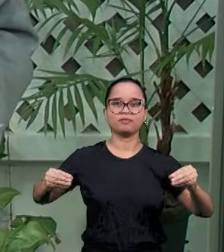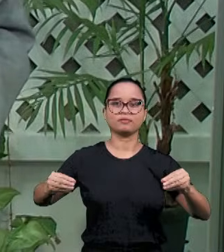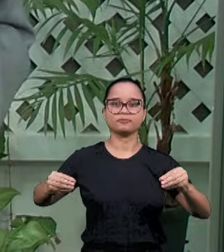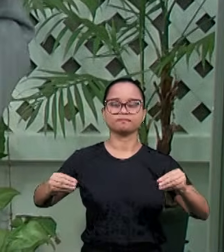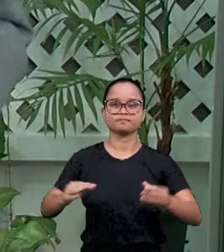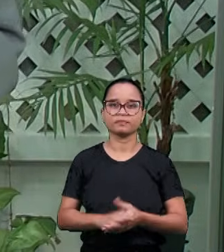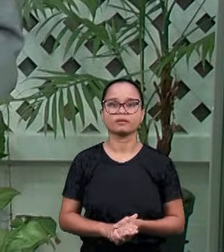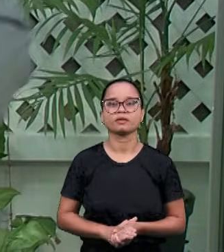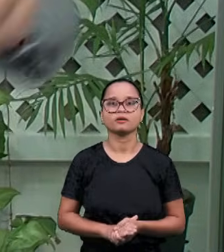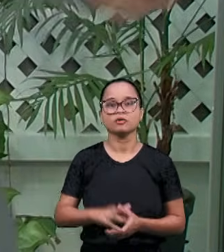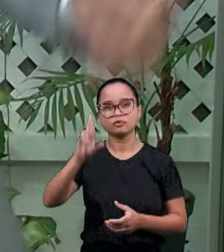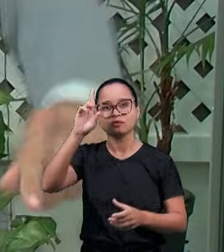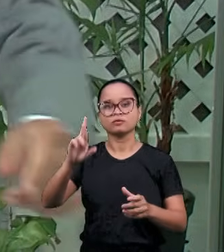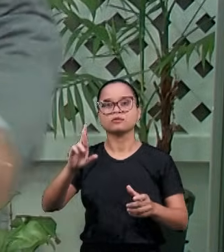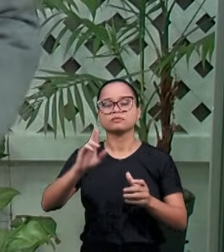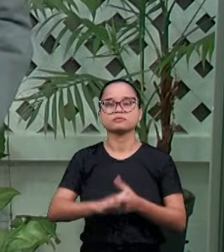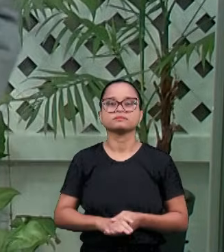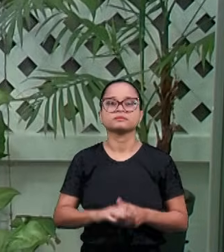Pour finir,